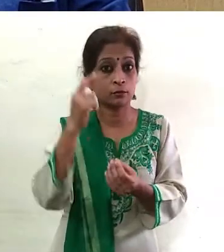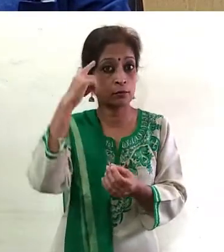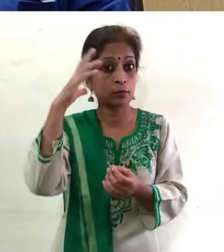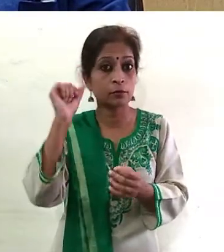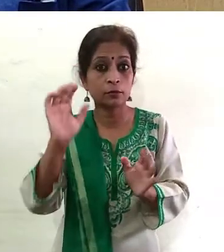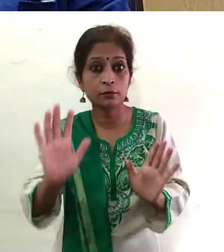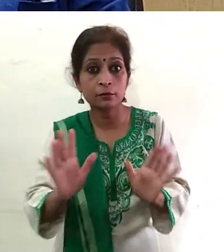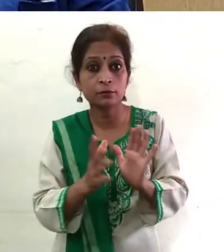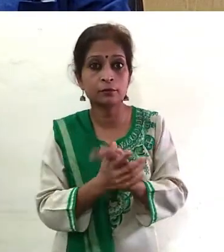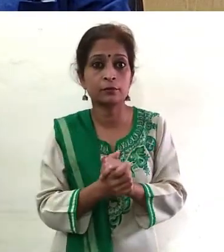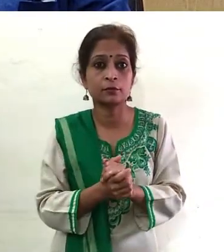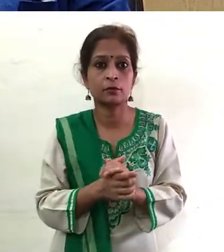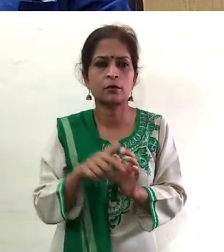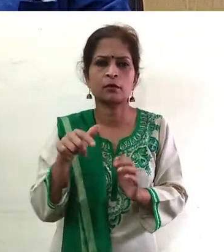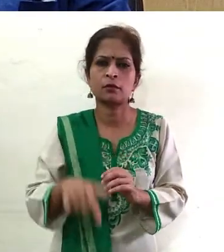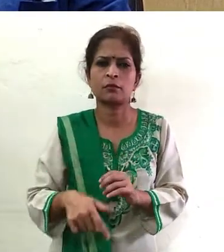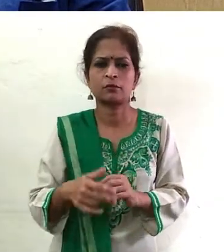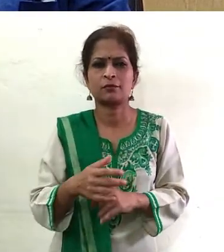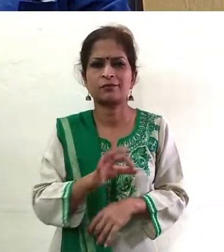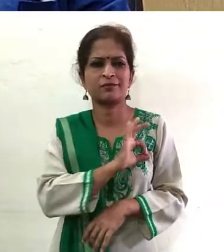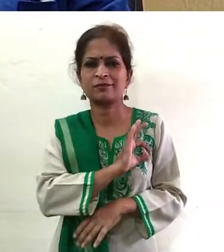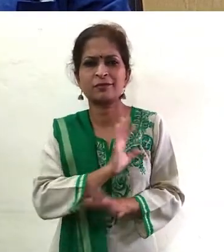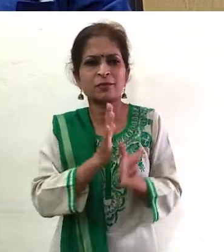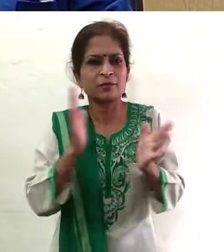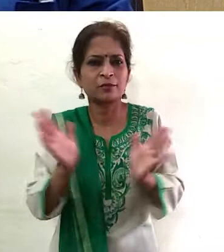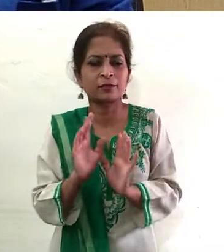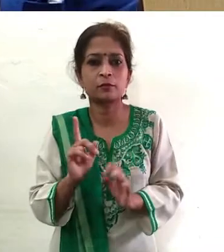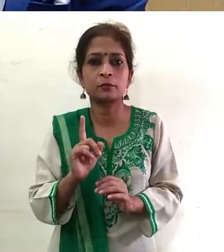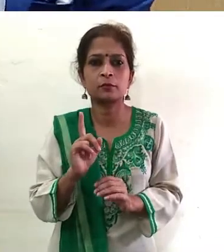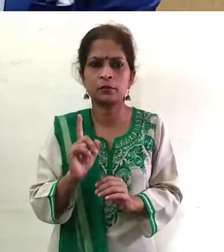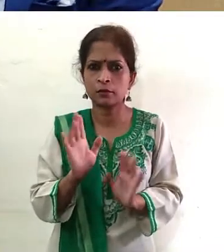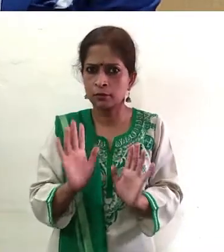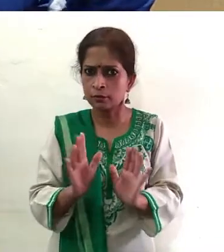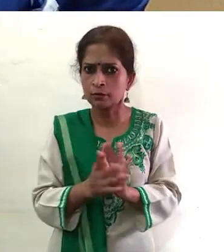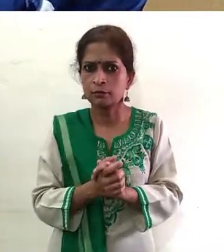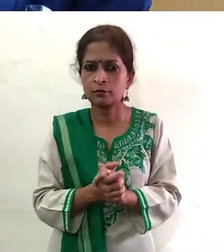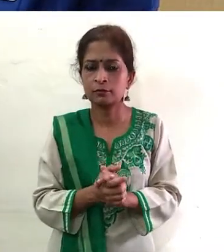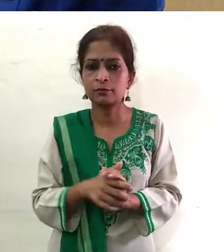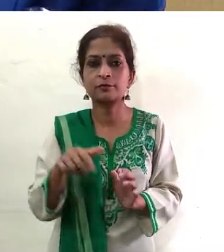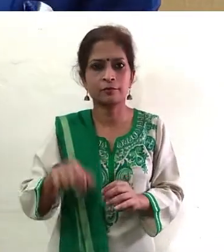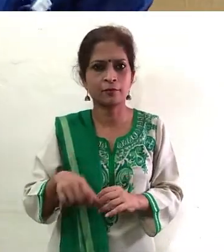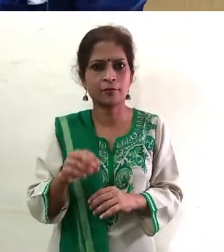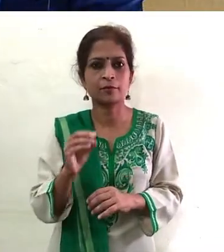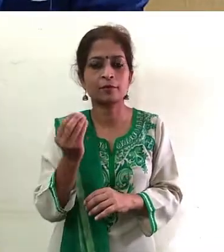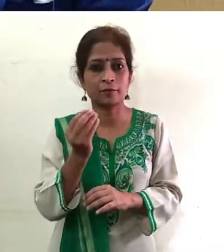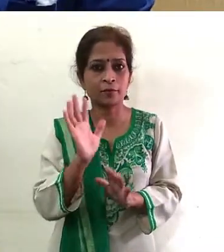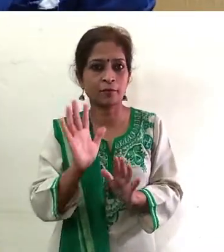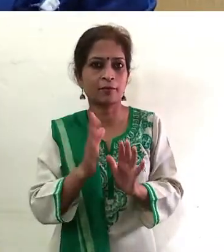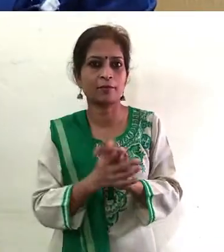हम उन्हें भी करते हैं भले अच्छे मन से न किया जाए तो कोई हो तो बताइए जरूर